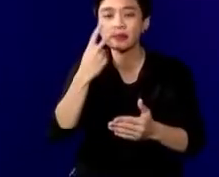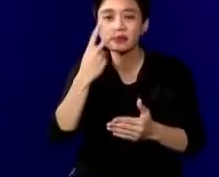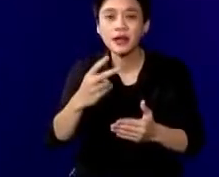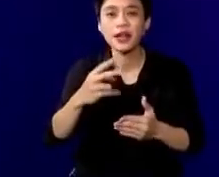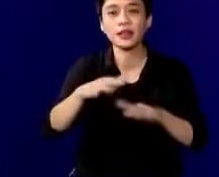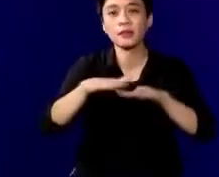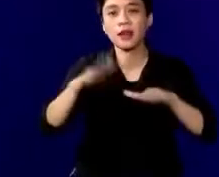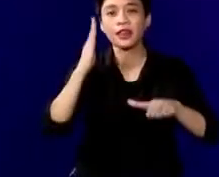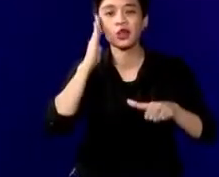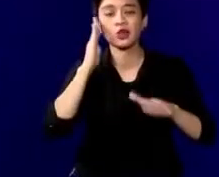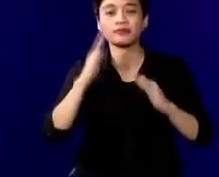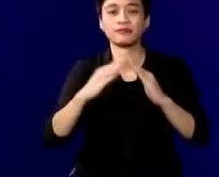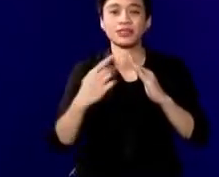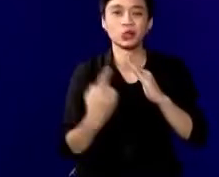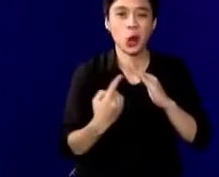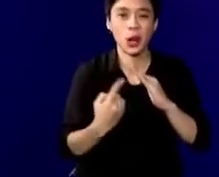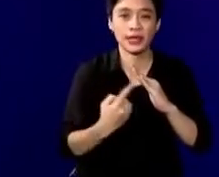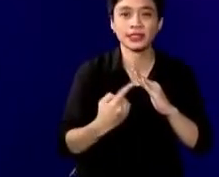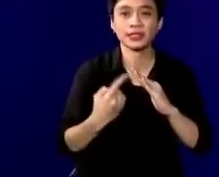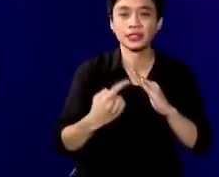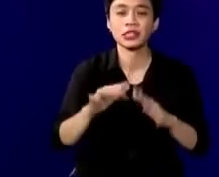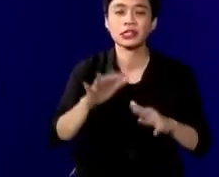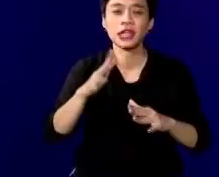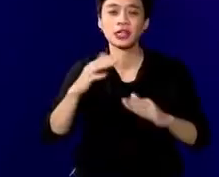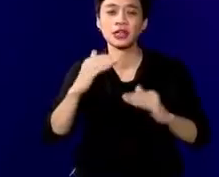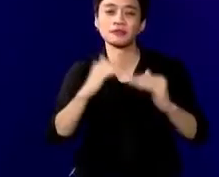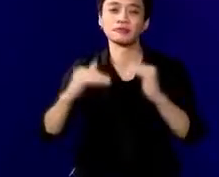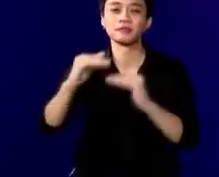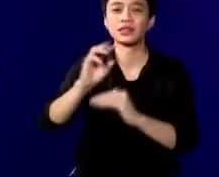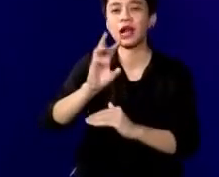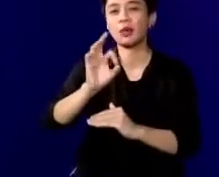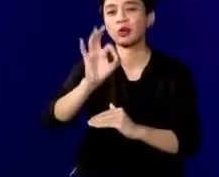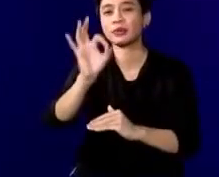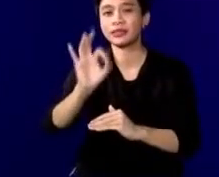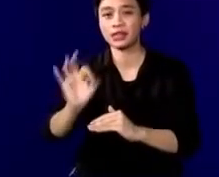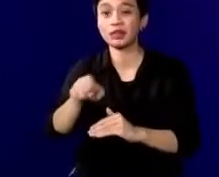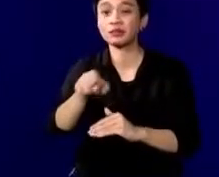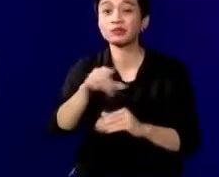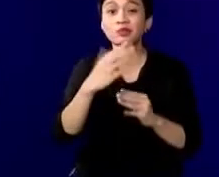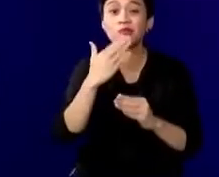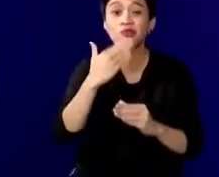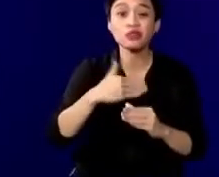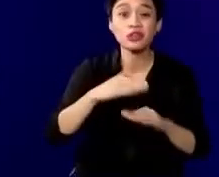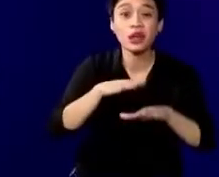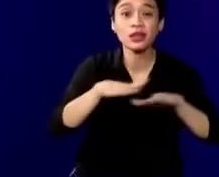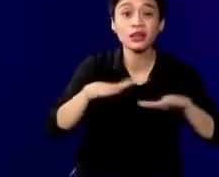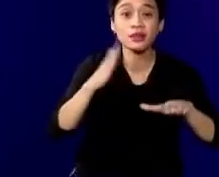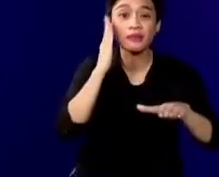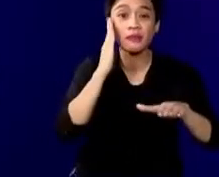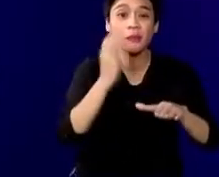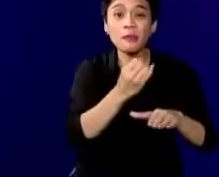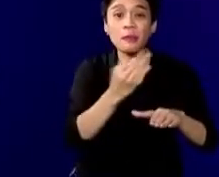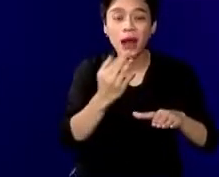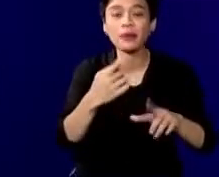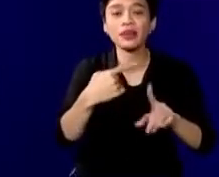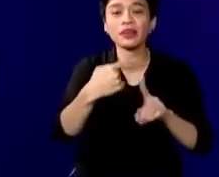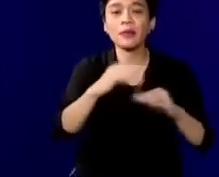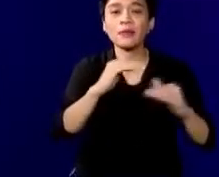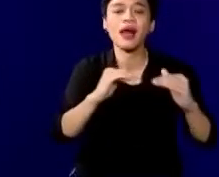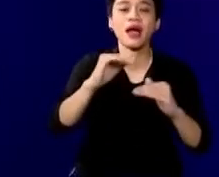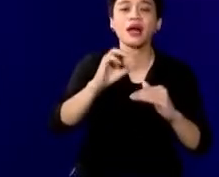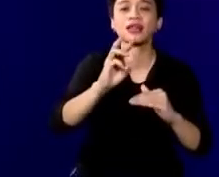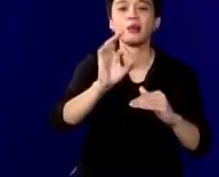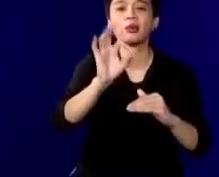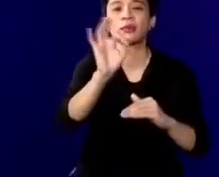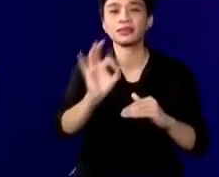harapkan mereka menyiapkan 30% dari jumlah ee tempat tidur yang ada di rumah sakitnya memang kalau dilihat